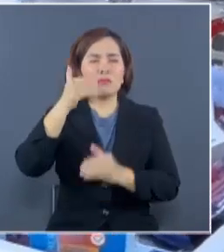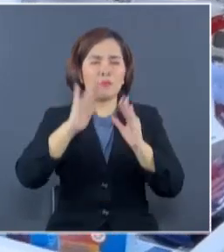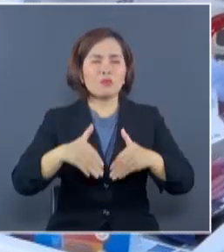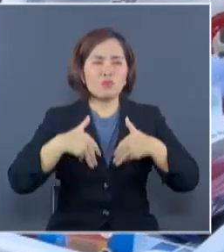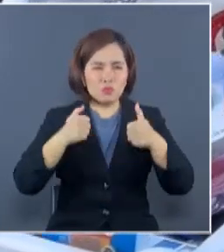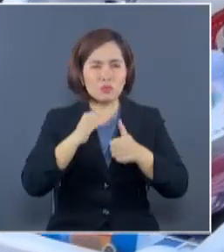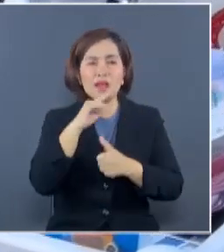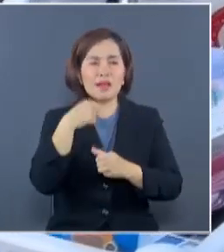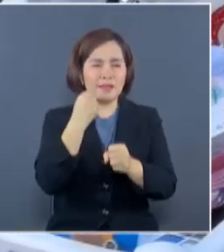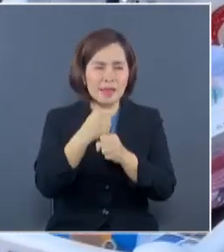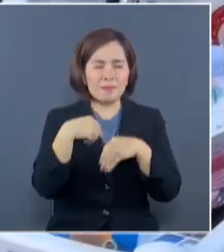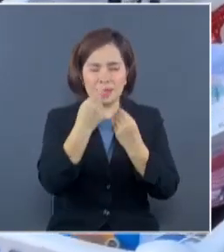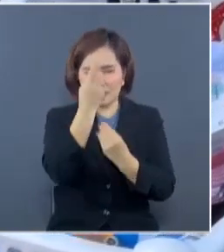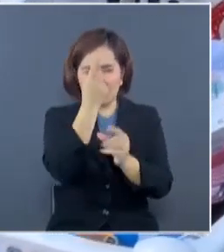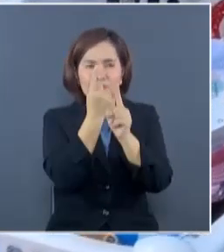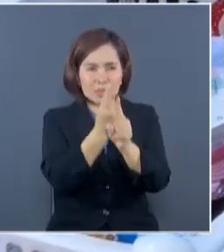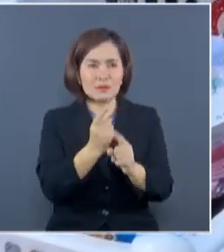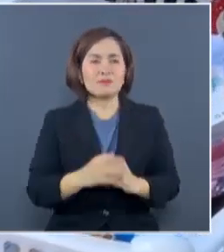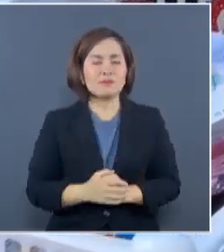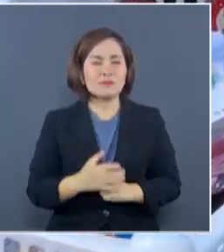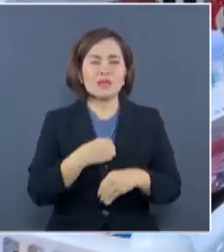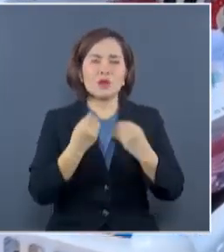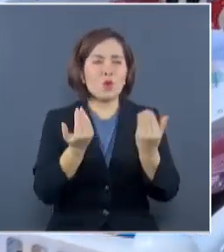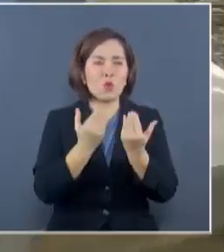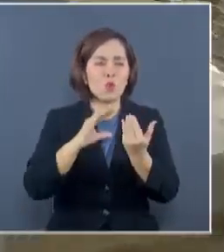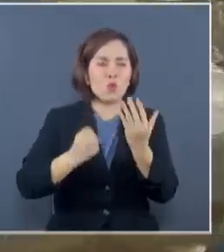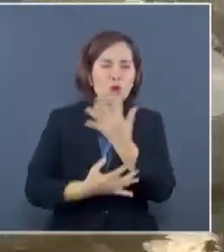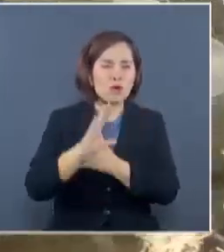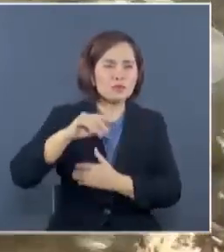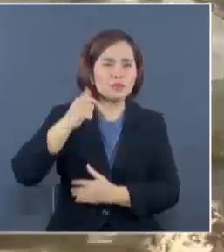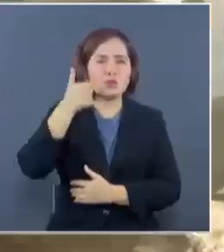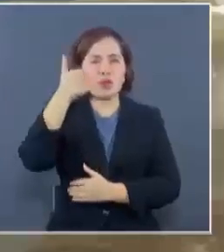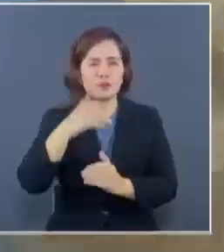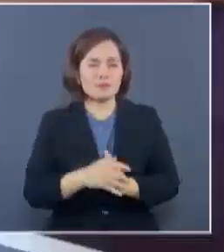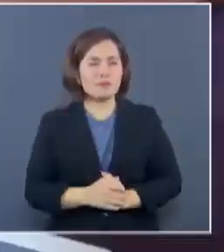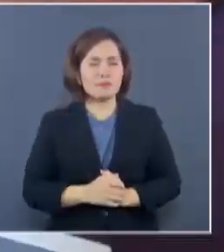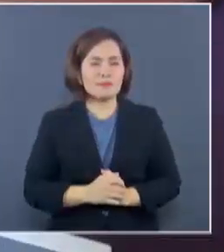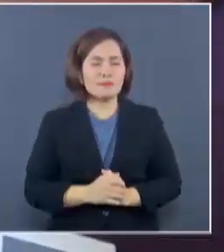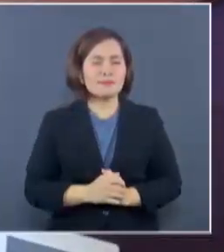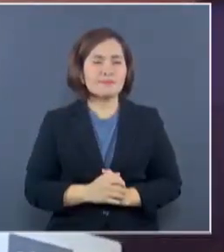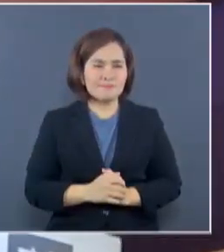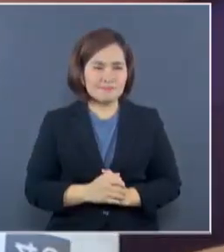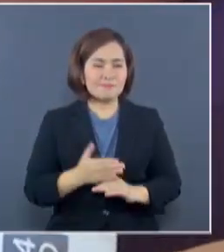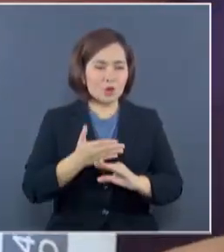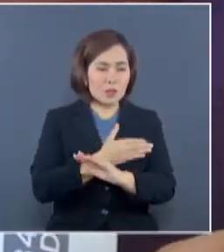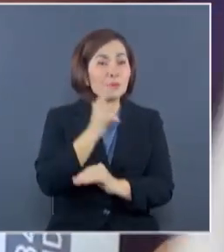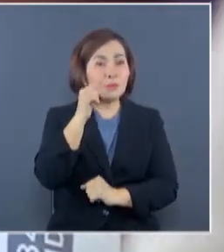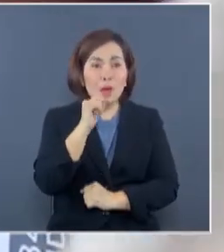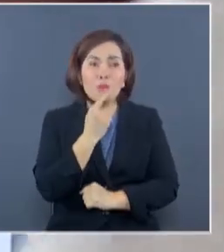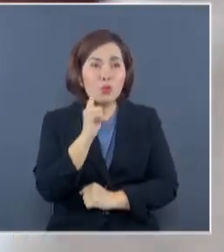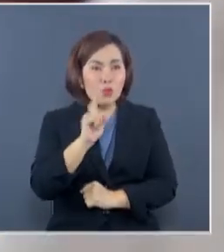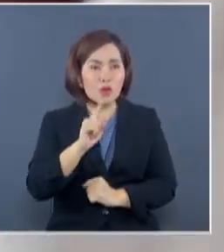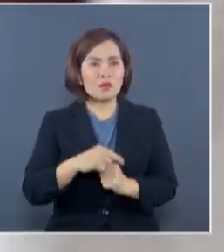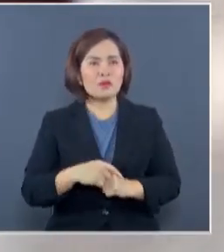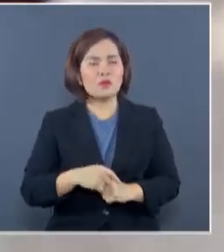ขใครทำก็ขอให้ได้รับกรรมขอให้ลูกได้ไปสวรรค์ทีนี้แน่นอนครับคุณผู้ชมฮะก่อนหน้านี้แม่น้องชมพู่บอกว่าจะ